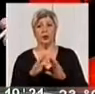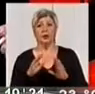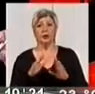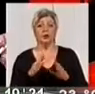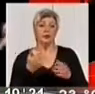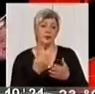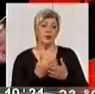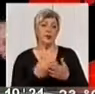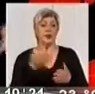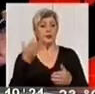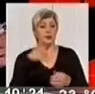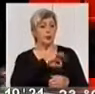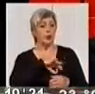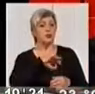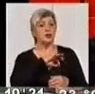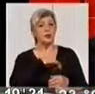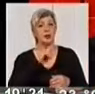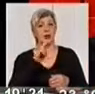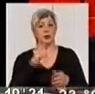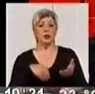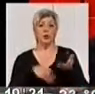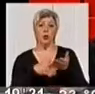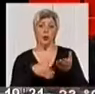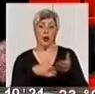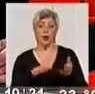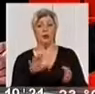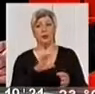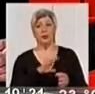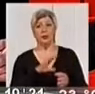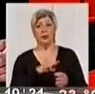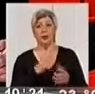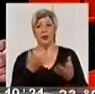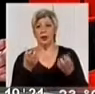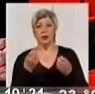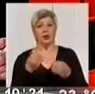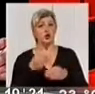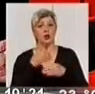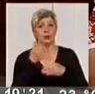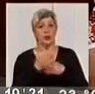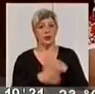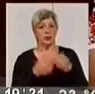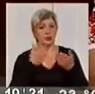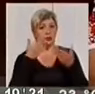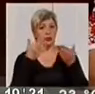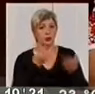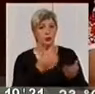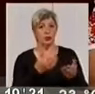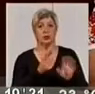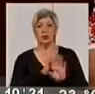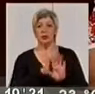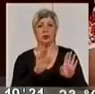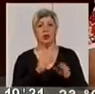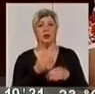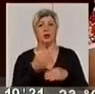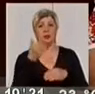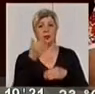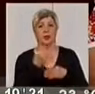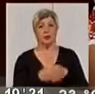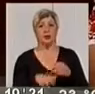профспілки допомагають, буває це теж. Ще не пізно звернути? Ні, не пізно, тому що, по-перше, є заклади у